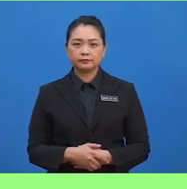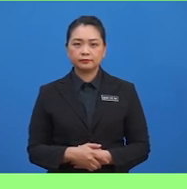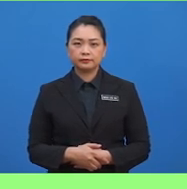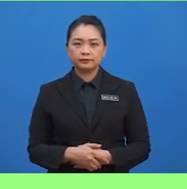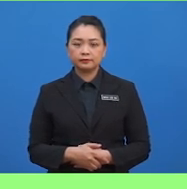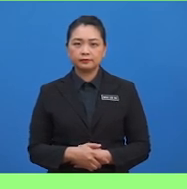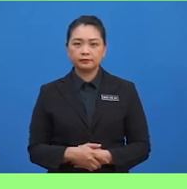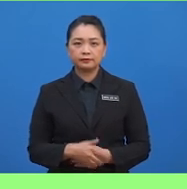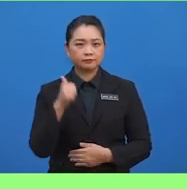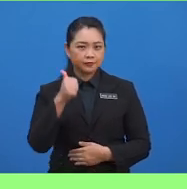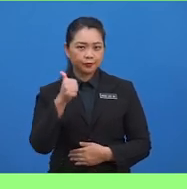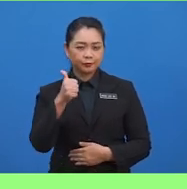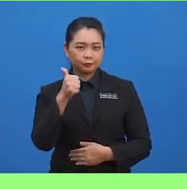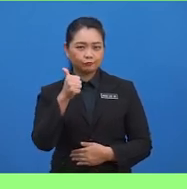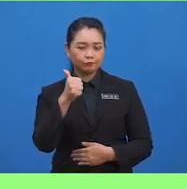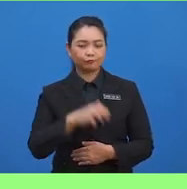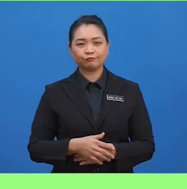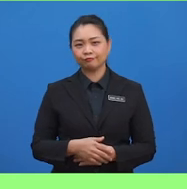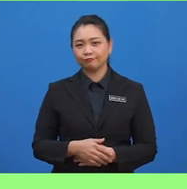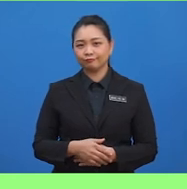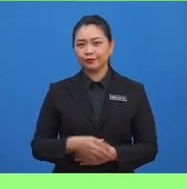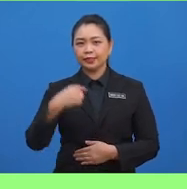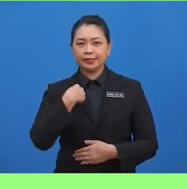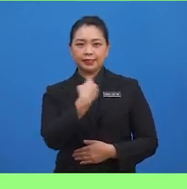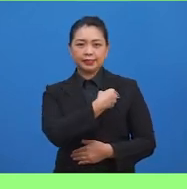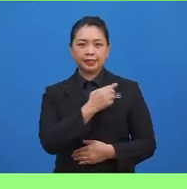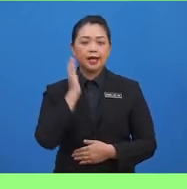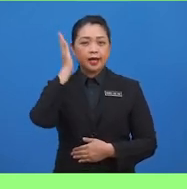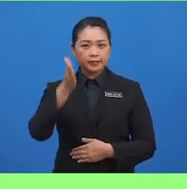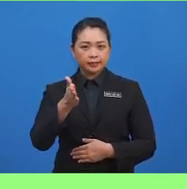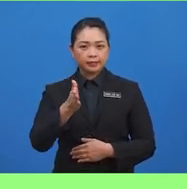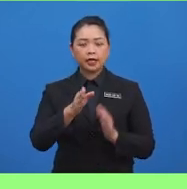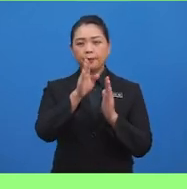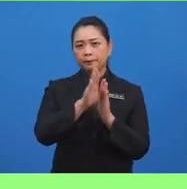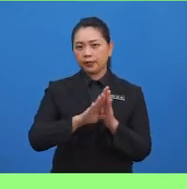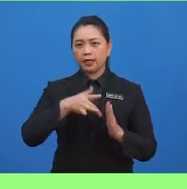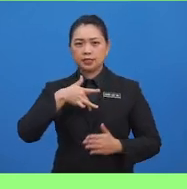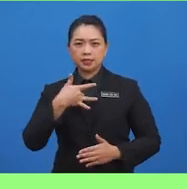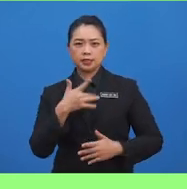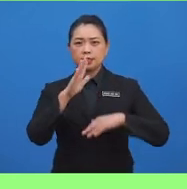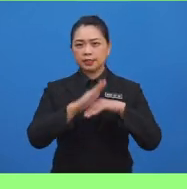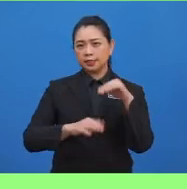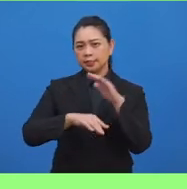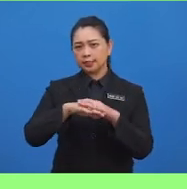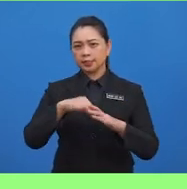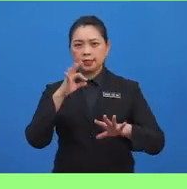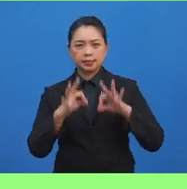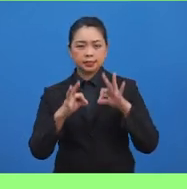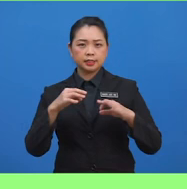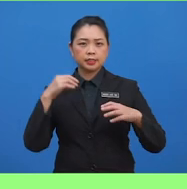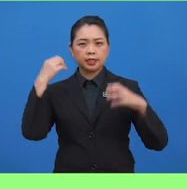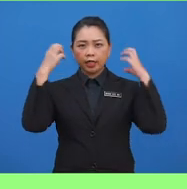rezeki Iya bagus kita akan berasa selesai jika